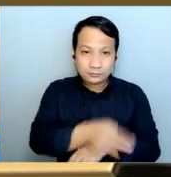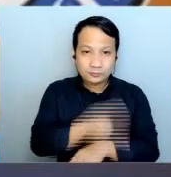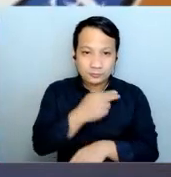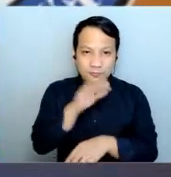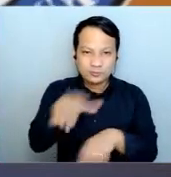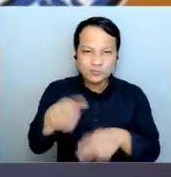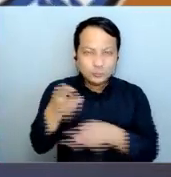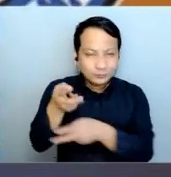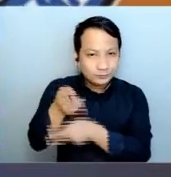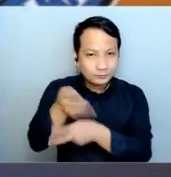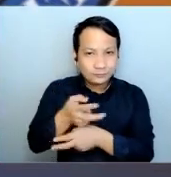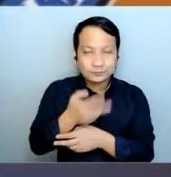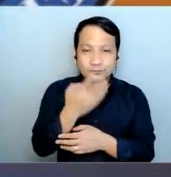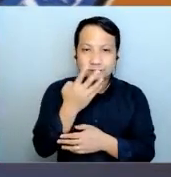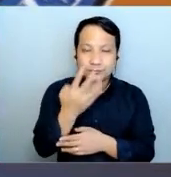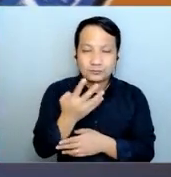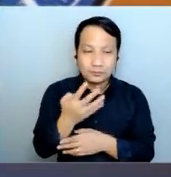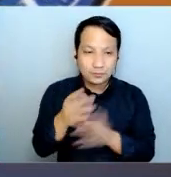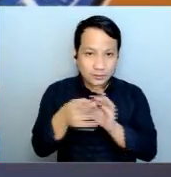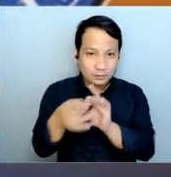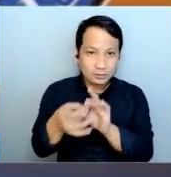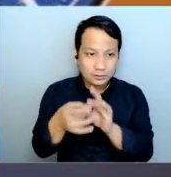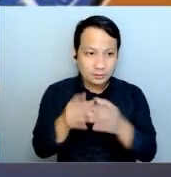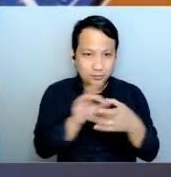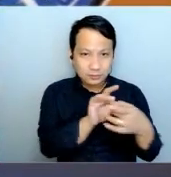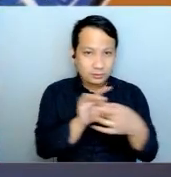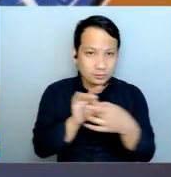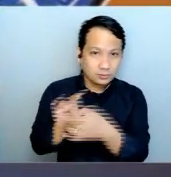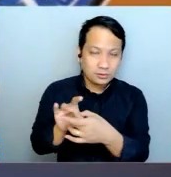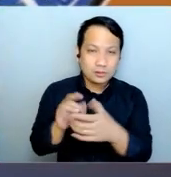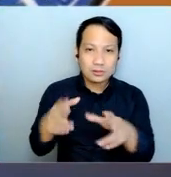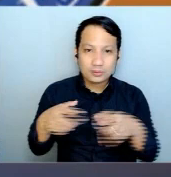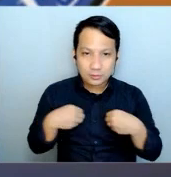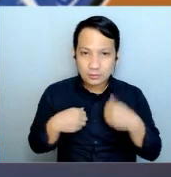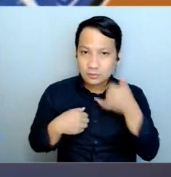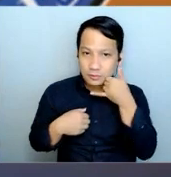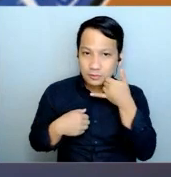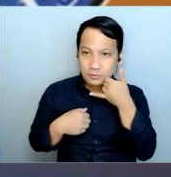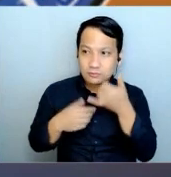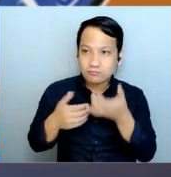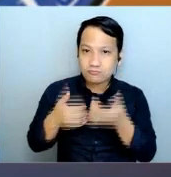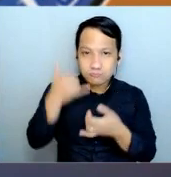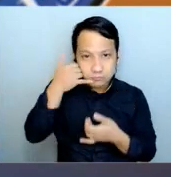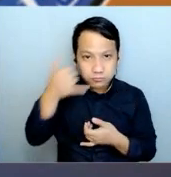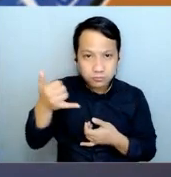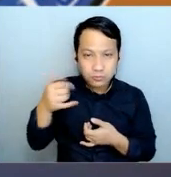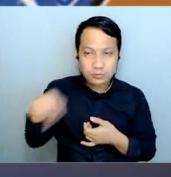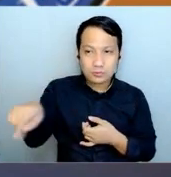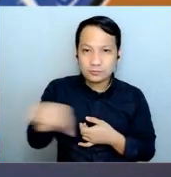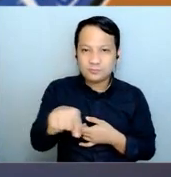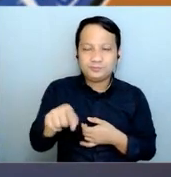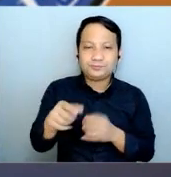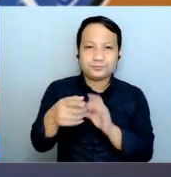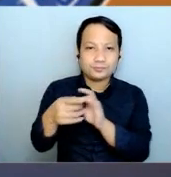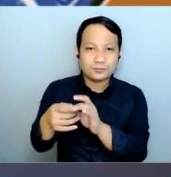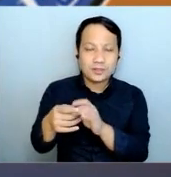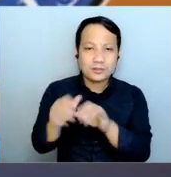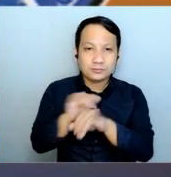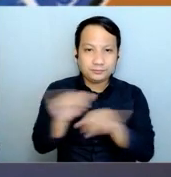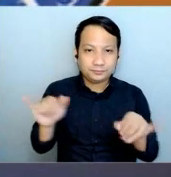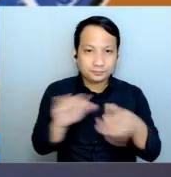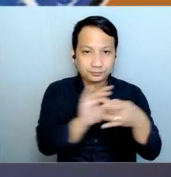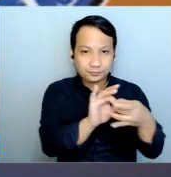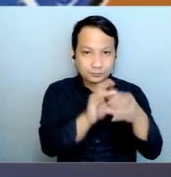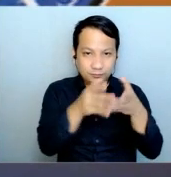po na yung mga coordinators natin can also receive calls po. So not only the call takers but also the coordinators